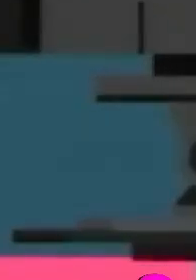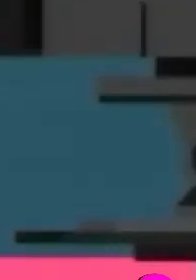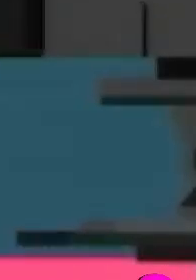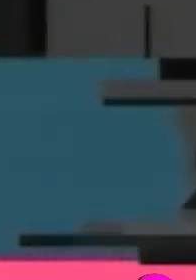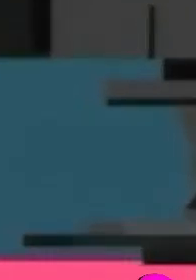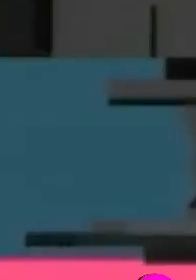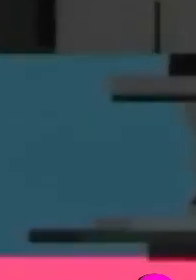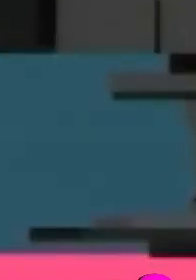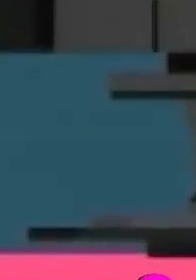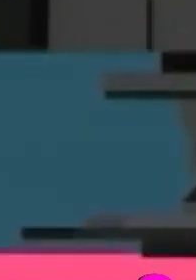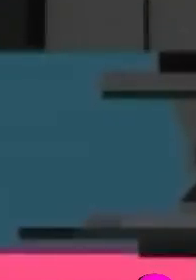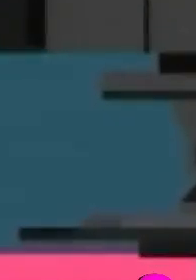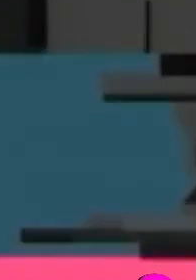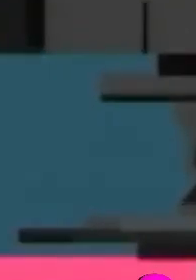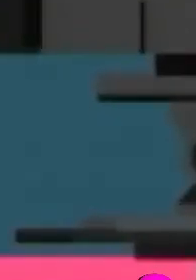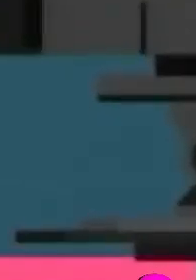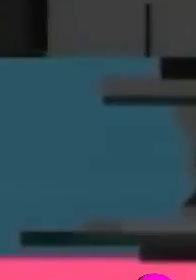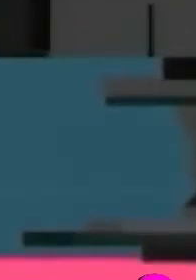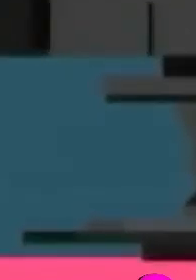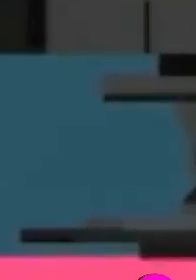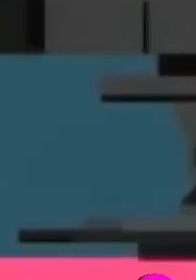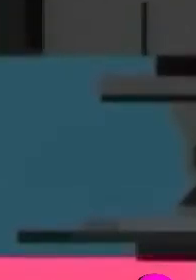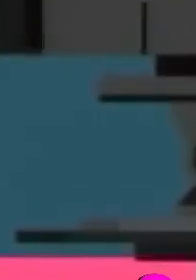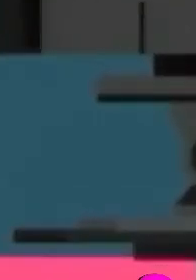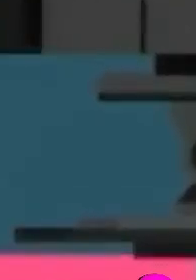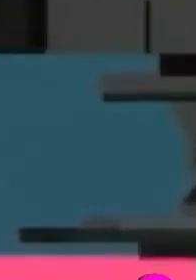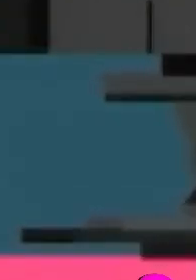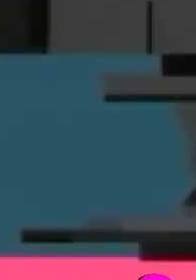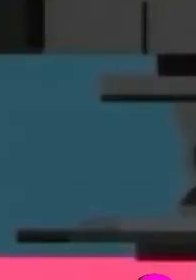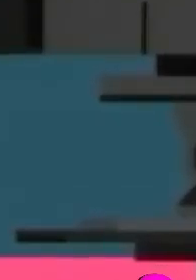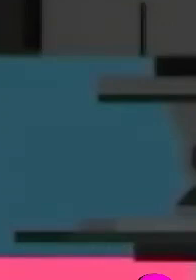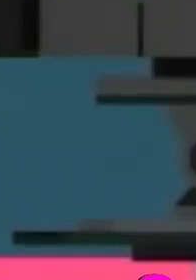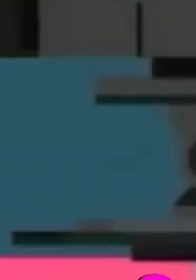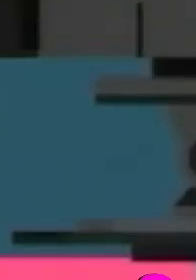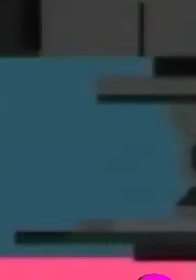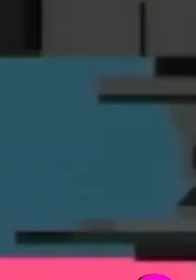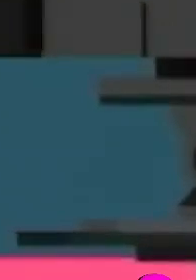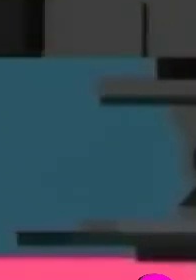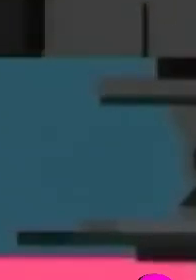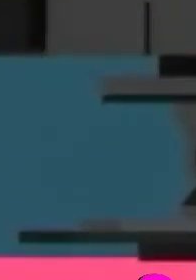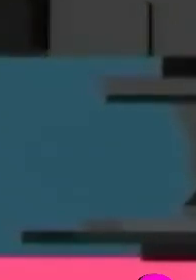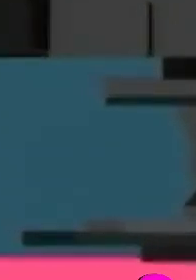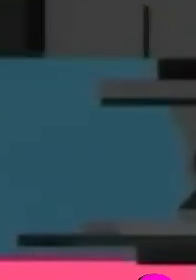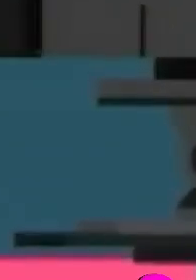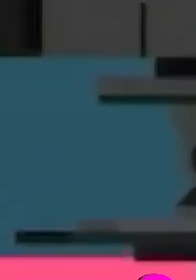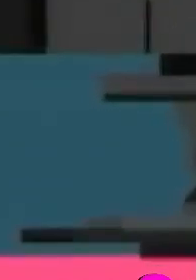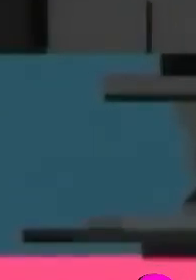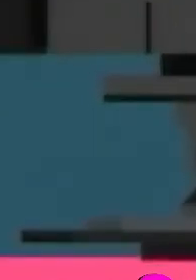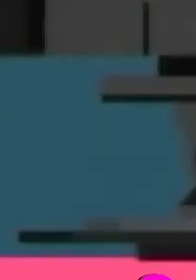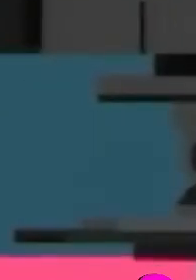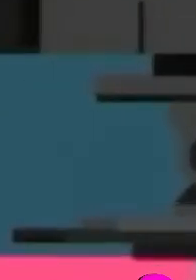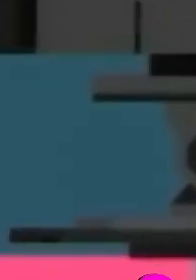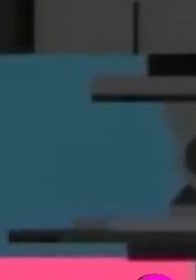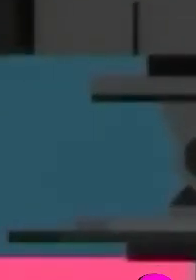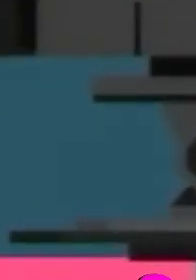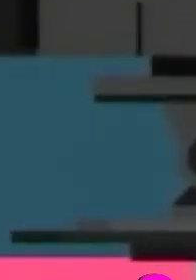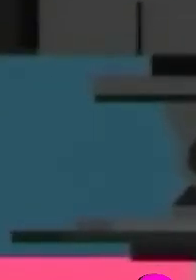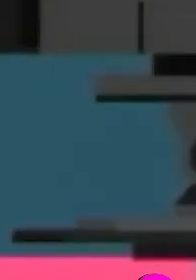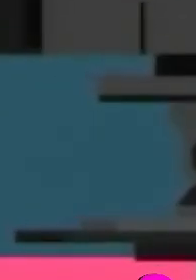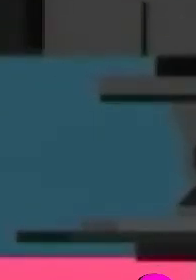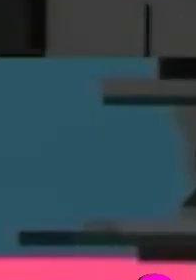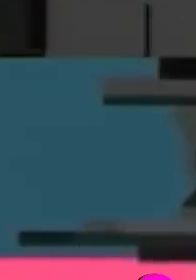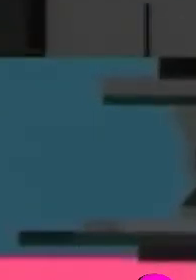ومين. هي ومين، هي ومين، ده وقتك اللي بتستني. هي ومين،